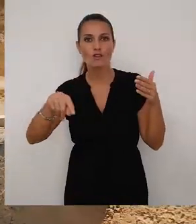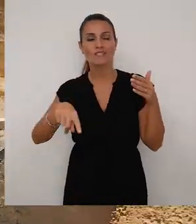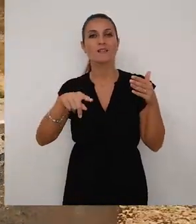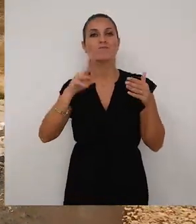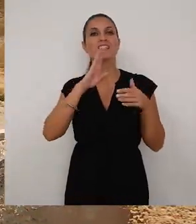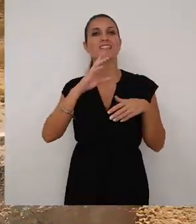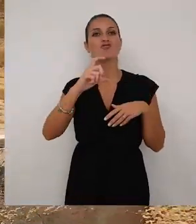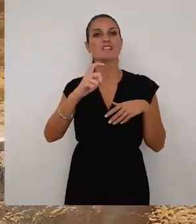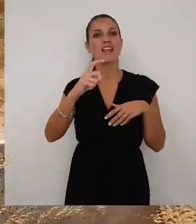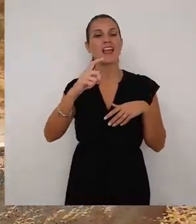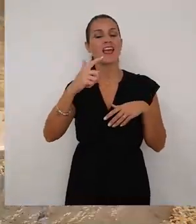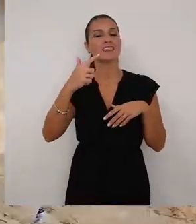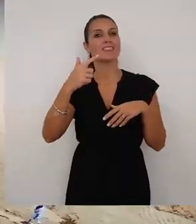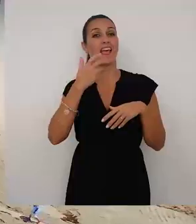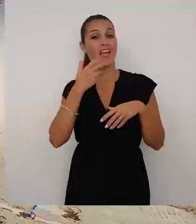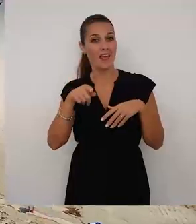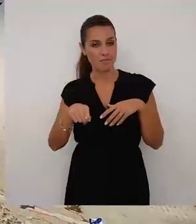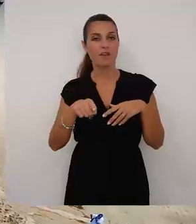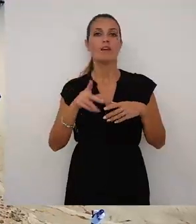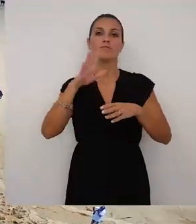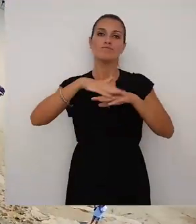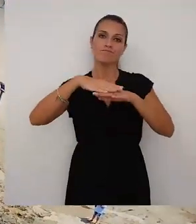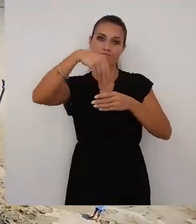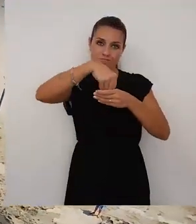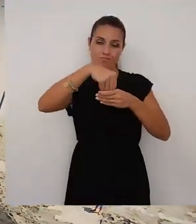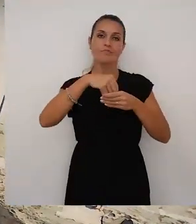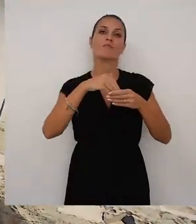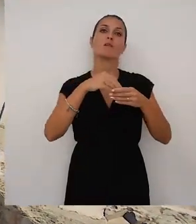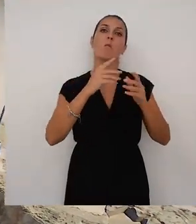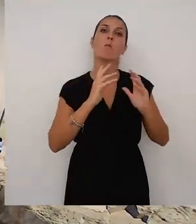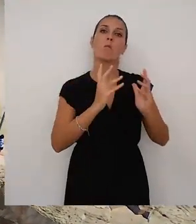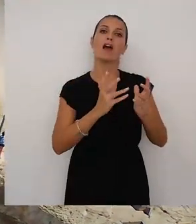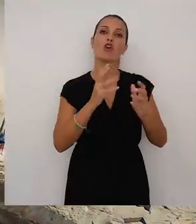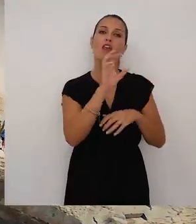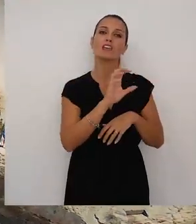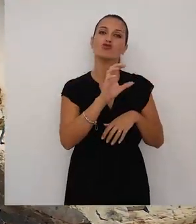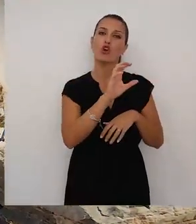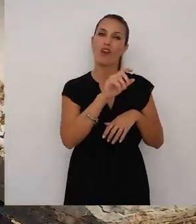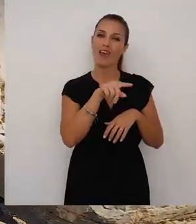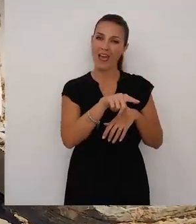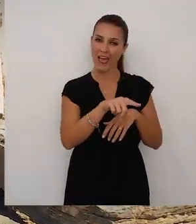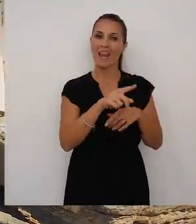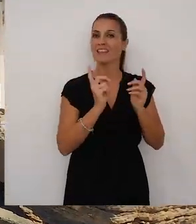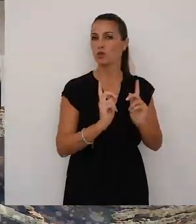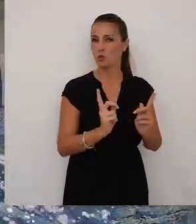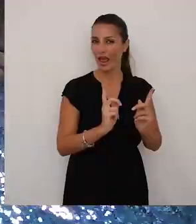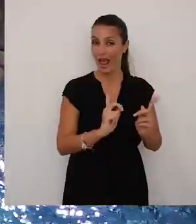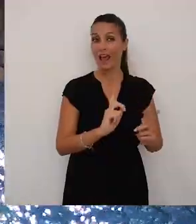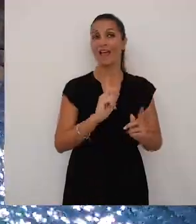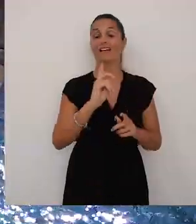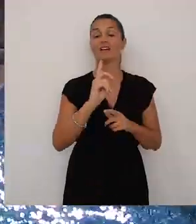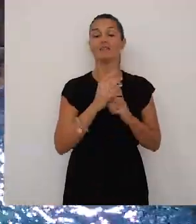Terme, rientrante nel Parco Naturale Regionale Costa Otranto Santa Maria di Leuca e Bosco di Tricase.